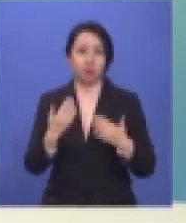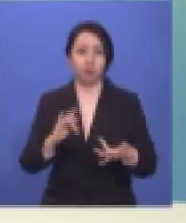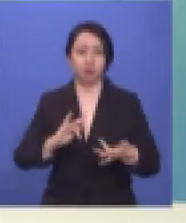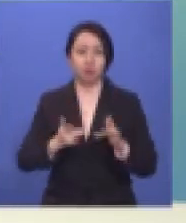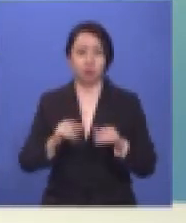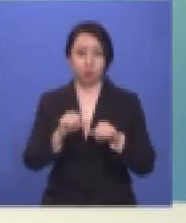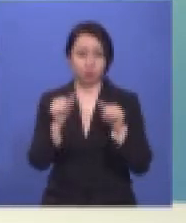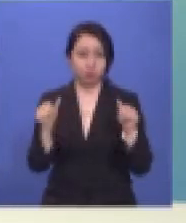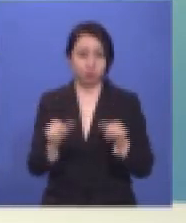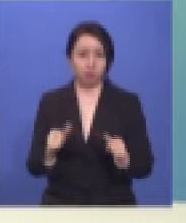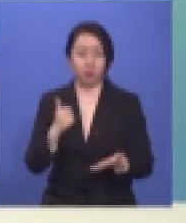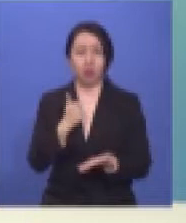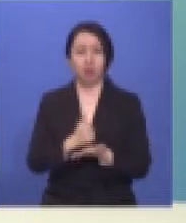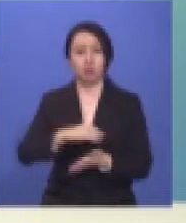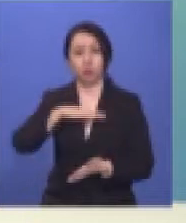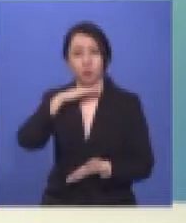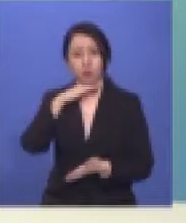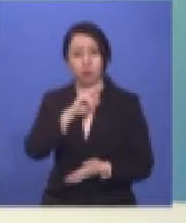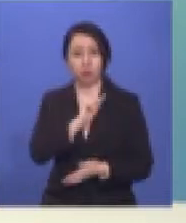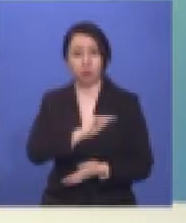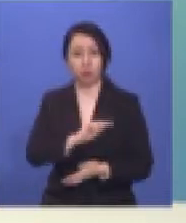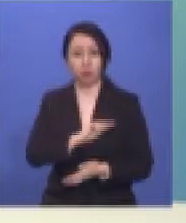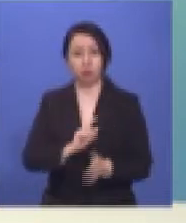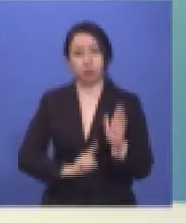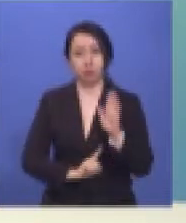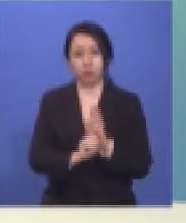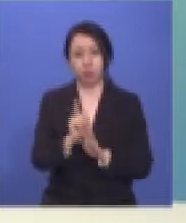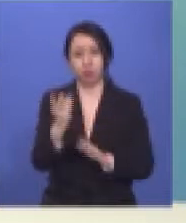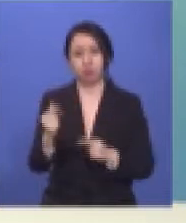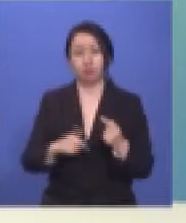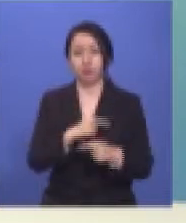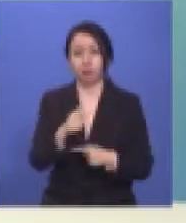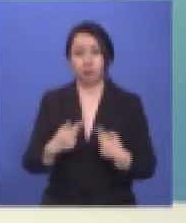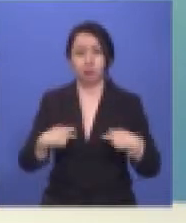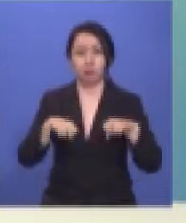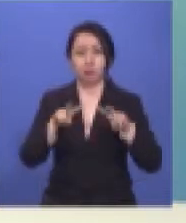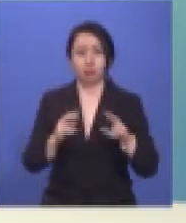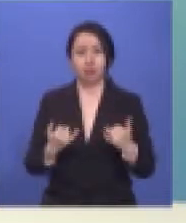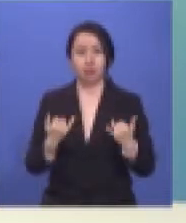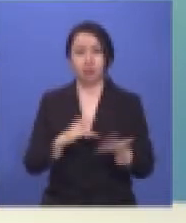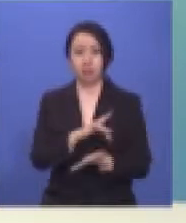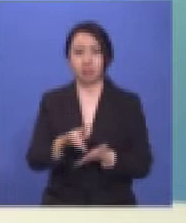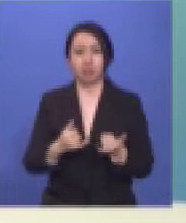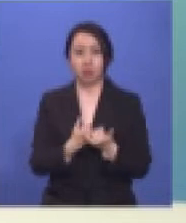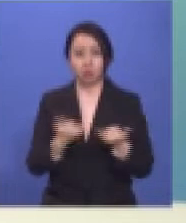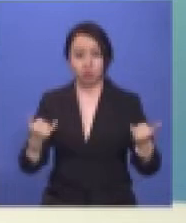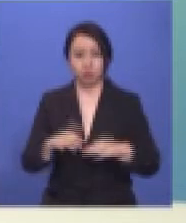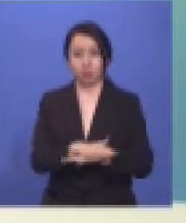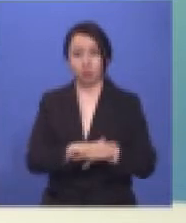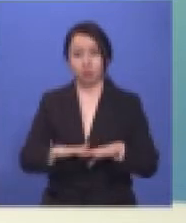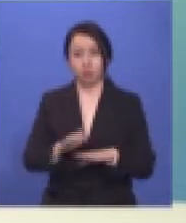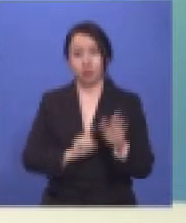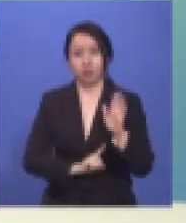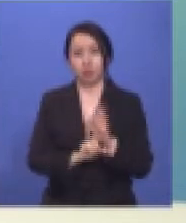сегодня оказываются в электронном формате. Особое внимание действующим и начинающим бизнесменам. Специально для них Центр